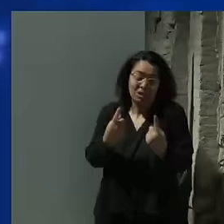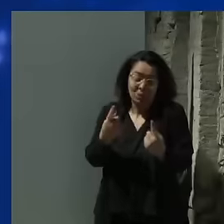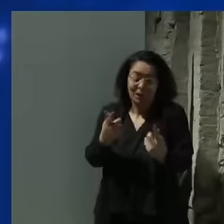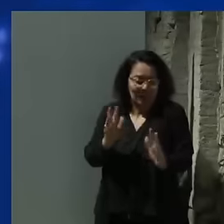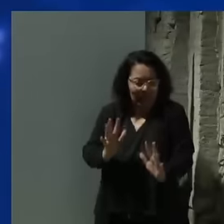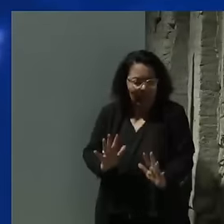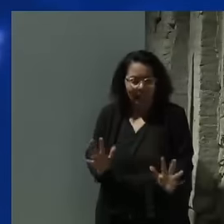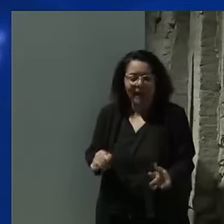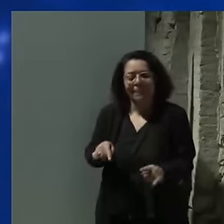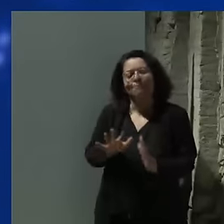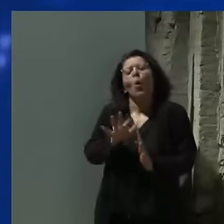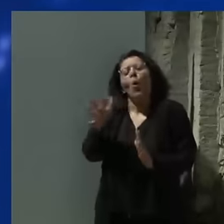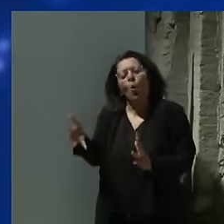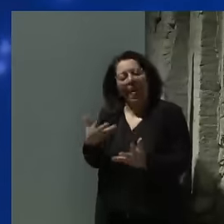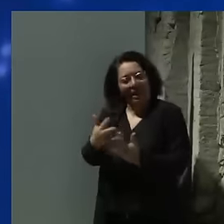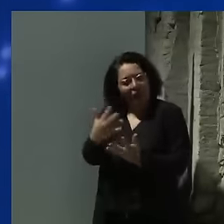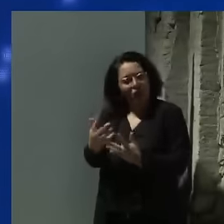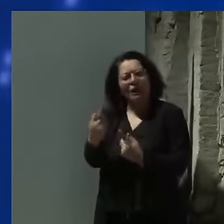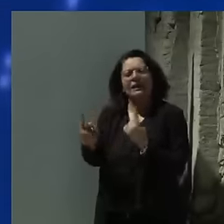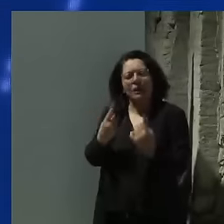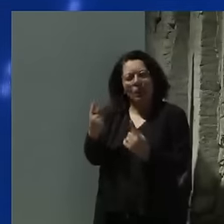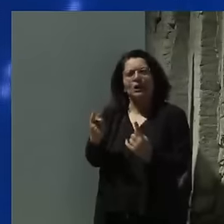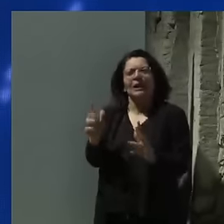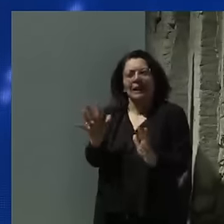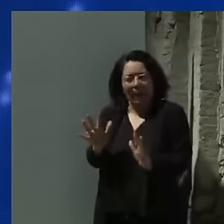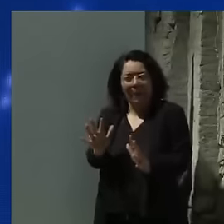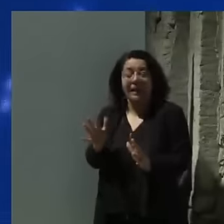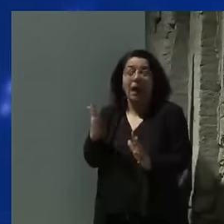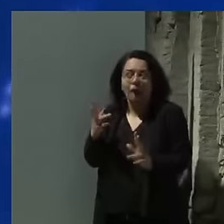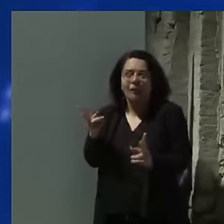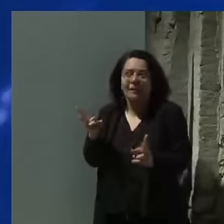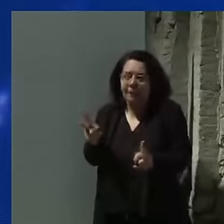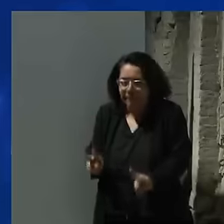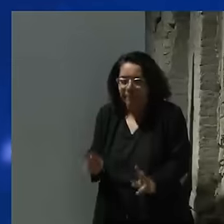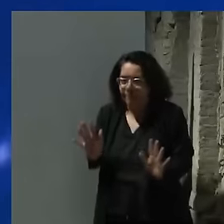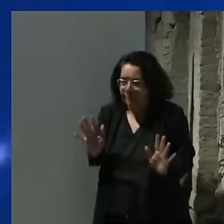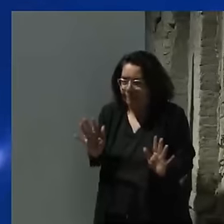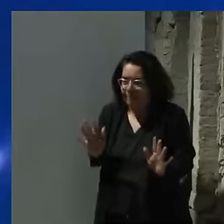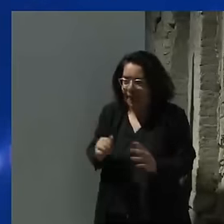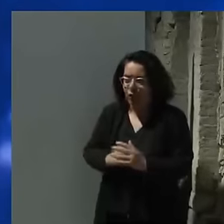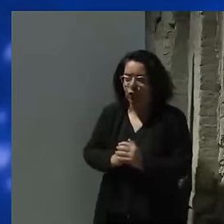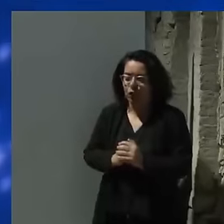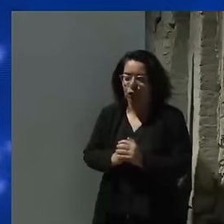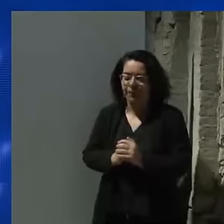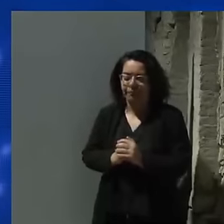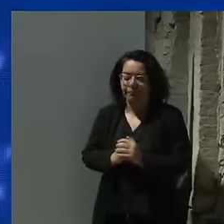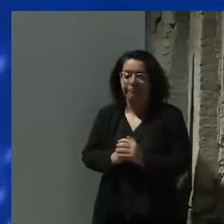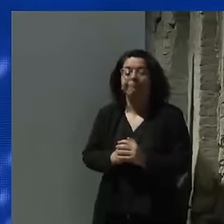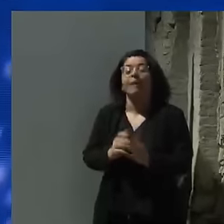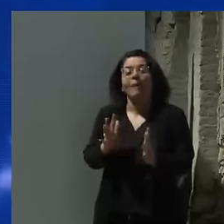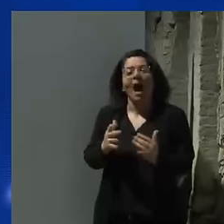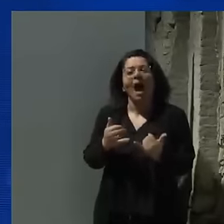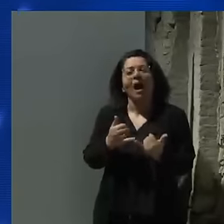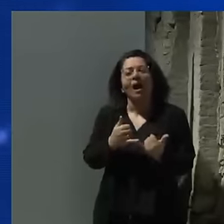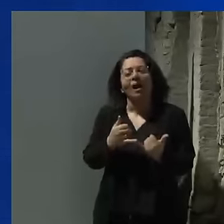che parte da una realtà drammatica, anzi forse ancora più drammatica, per questo vi dico lacrime e sangue, e che però finisce,